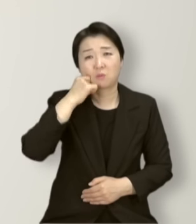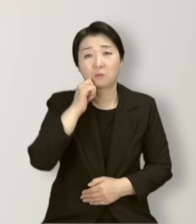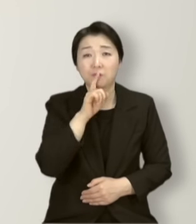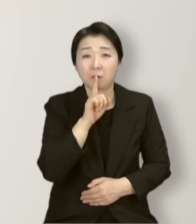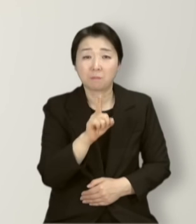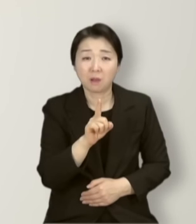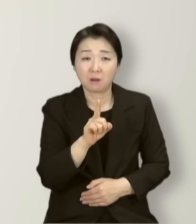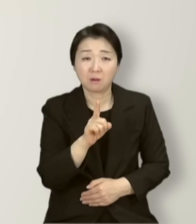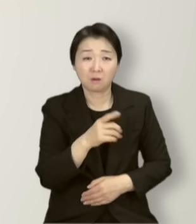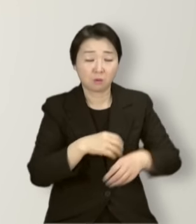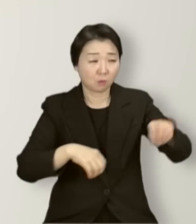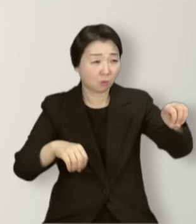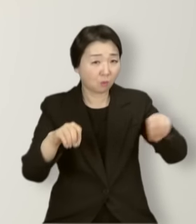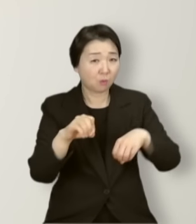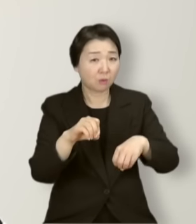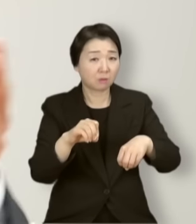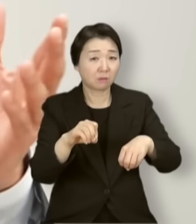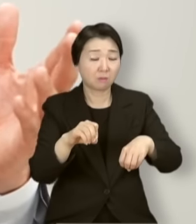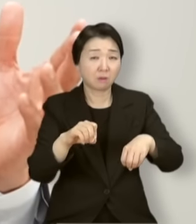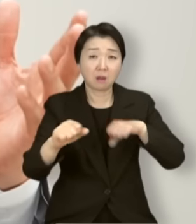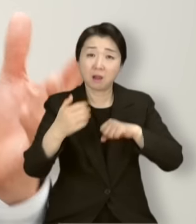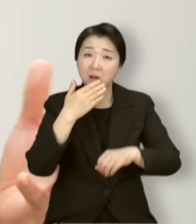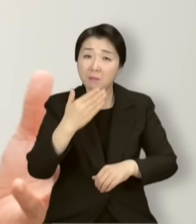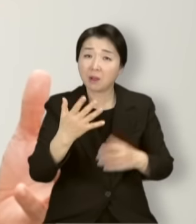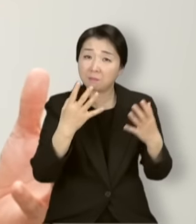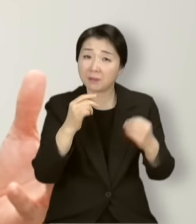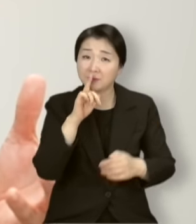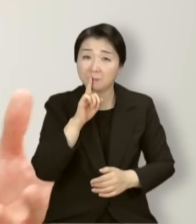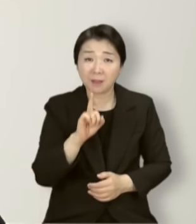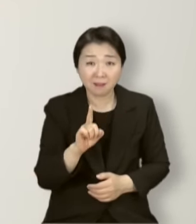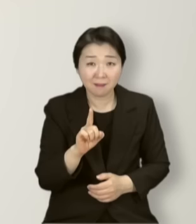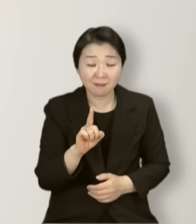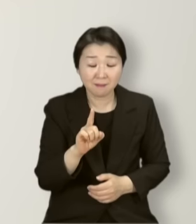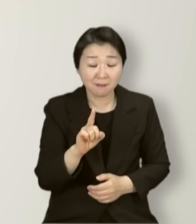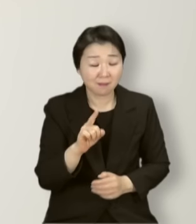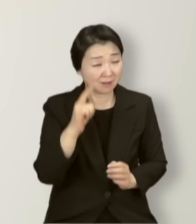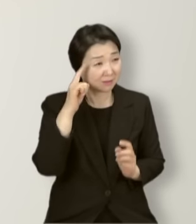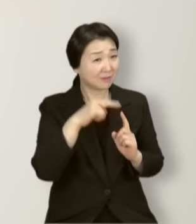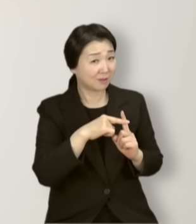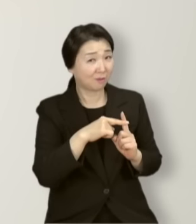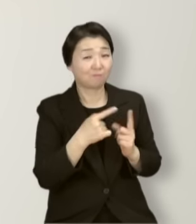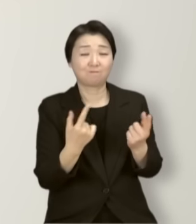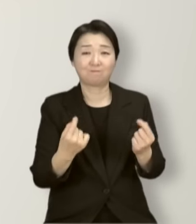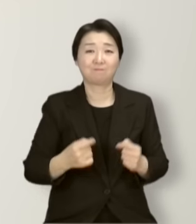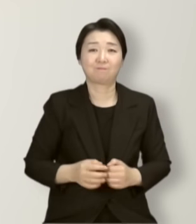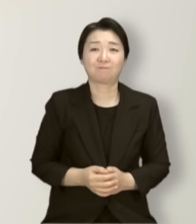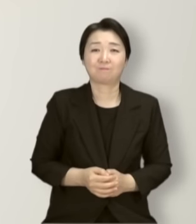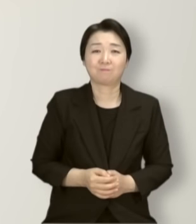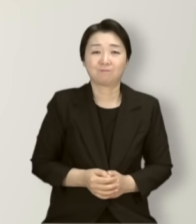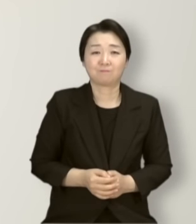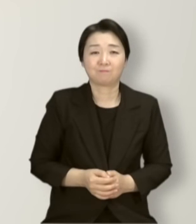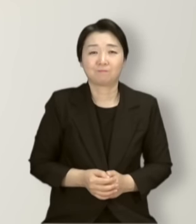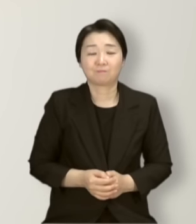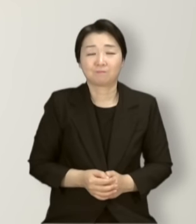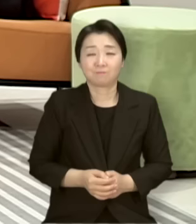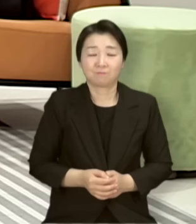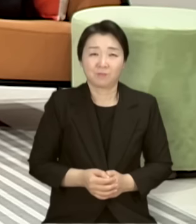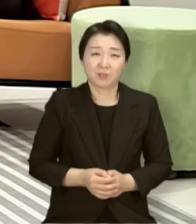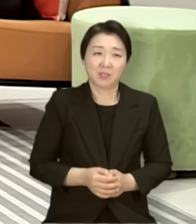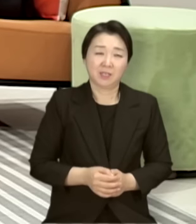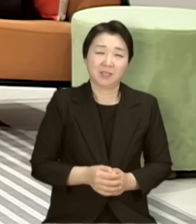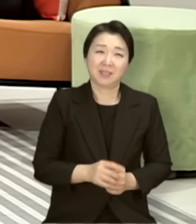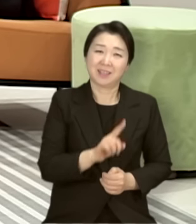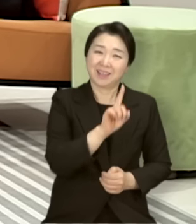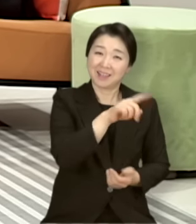하는데 오히려 할 수 있는 게 많아졌다. 이렇게 그렇지. 긍정적으로 생각해도 되겠네요. 그렇죠. 그러니까 한편은